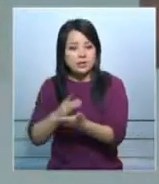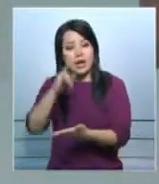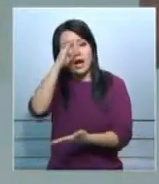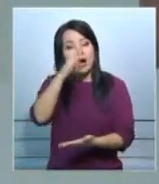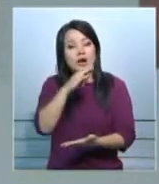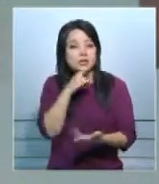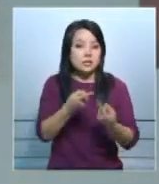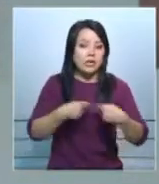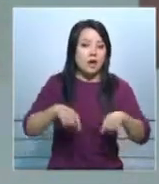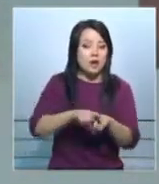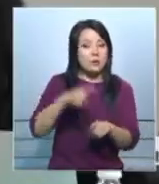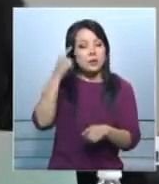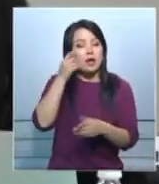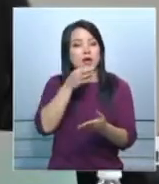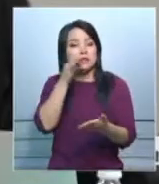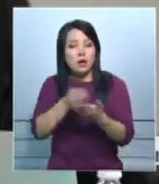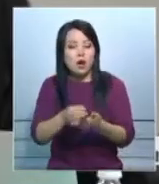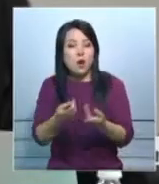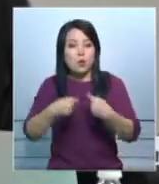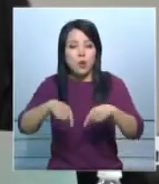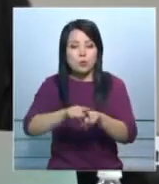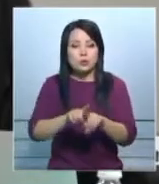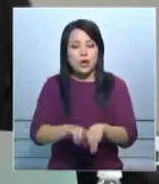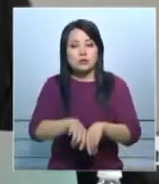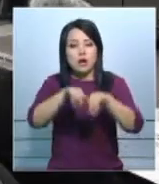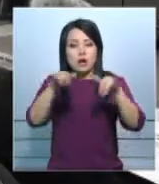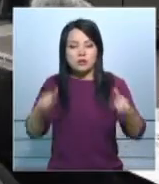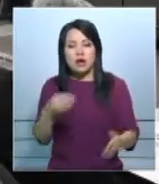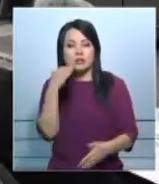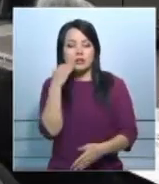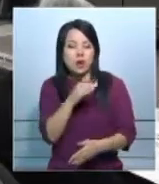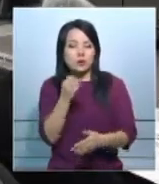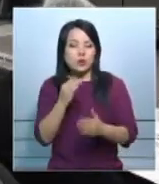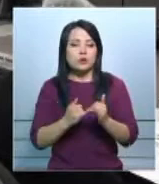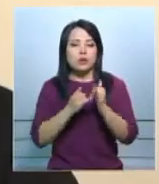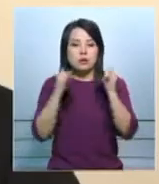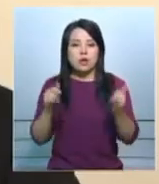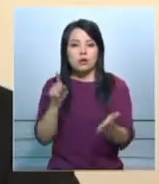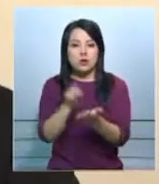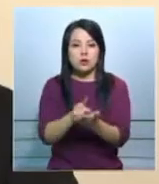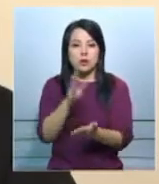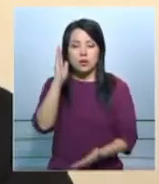қазақстандық тараптың пікірінше бөлімшелер артса, сапа да көтеріледі.